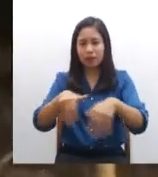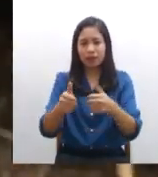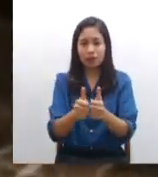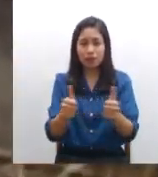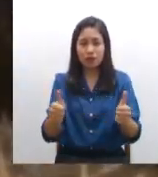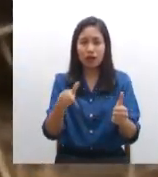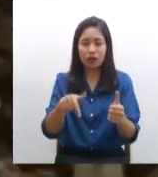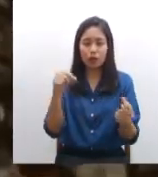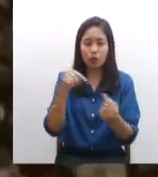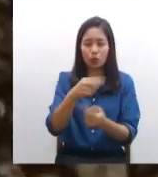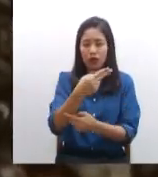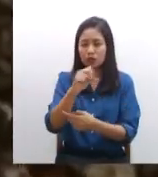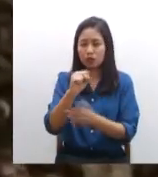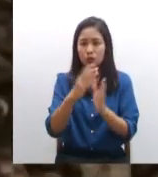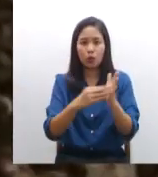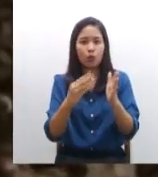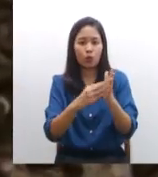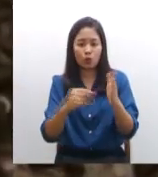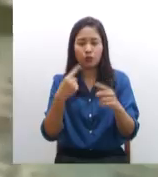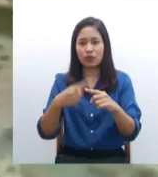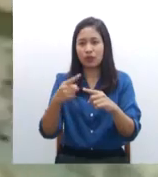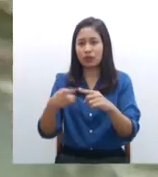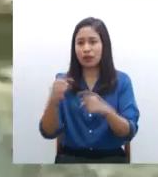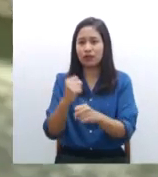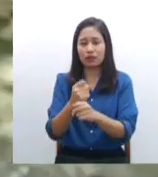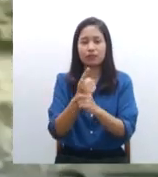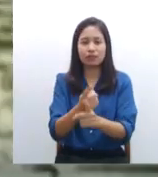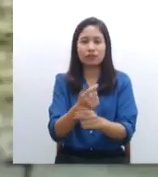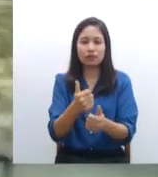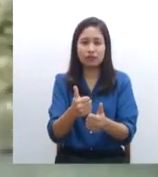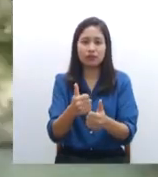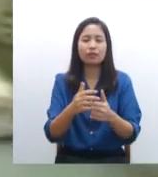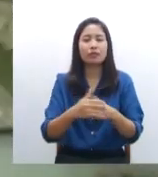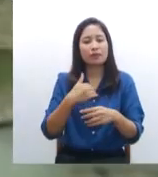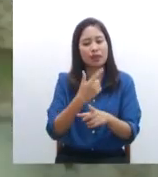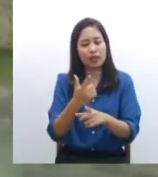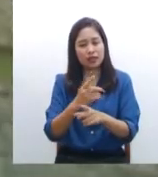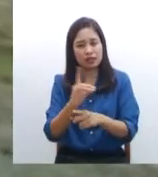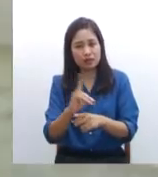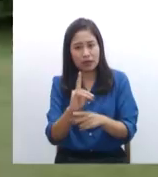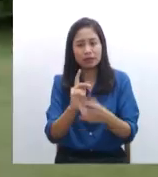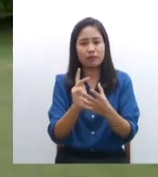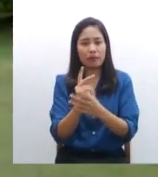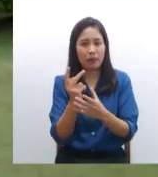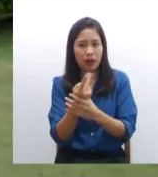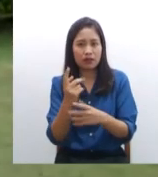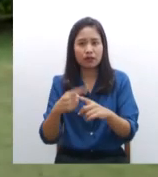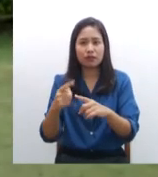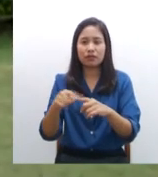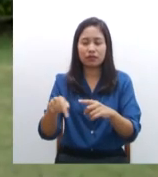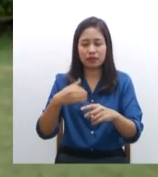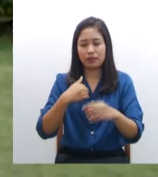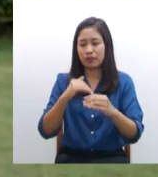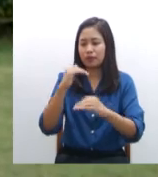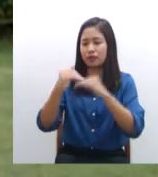เป็นหลักสูตรการฝึกอบรมกว่า13เรื่องทั้งการปลูกพืชและเลี้ยงสัตว์นอกจากนั้นยังได้มีการพัฒนา